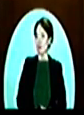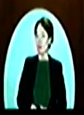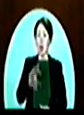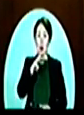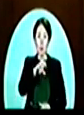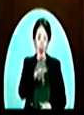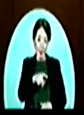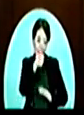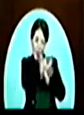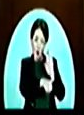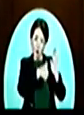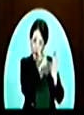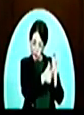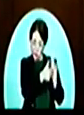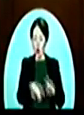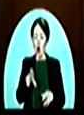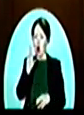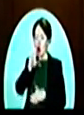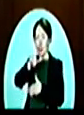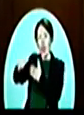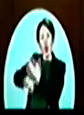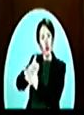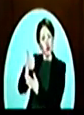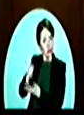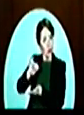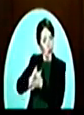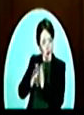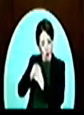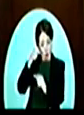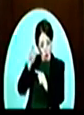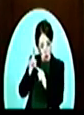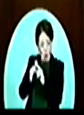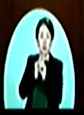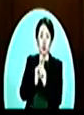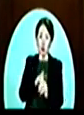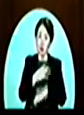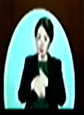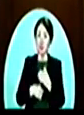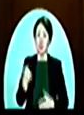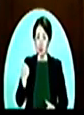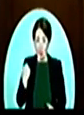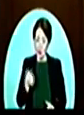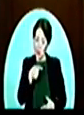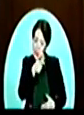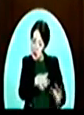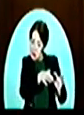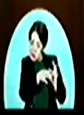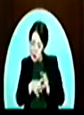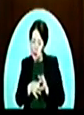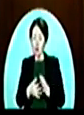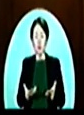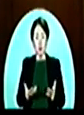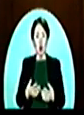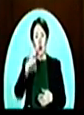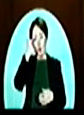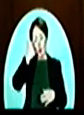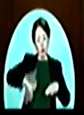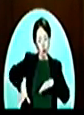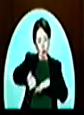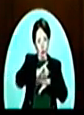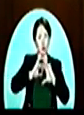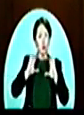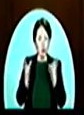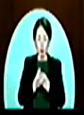Одоо мал эрүүл бол хүнс эрүүл гэдэг энэ зорилтыг бол бас биелүүлж бид нэр чадчихамаа. Эний буянгаар өнөөдөр Монголын